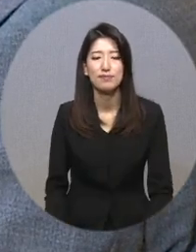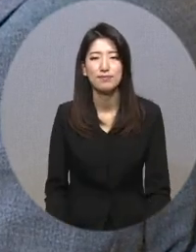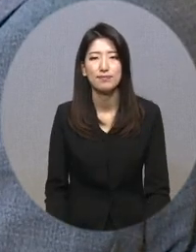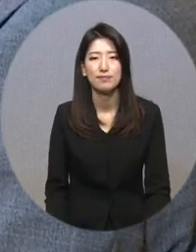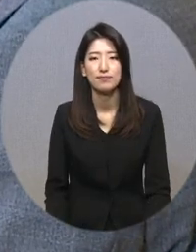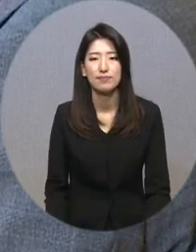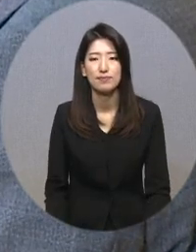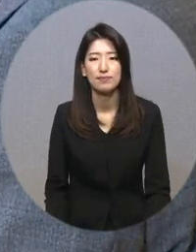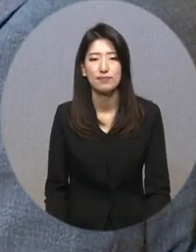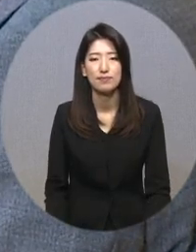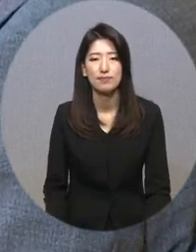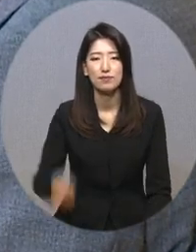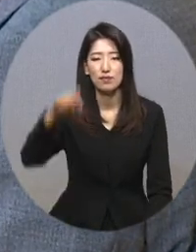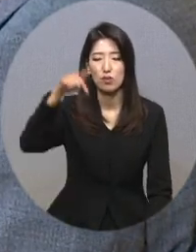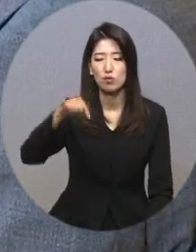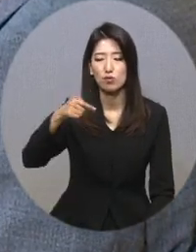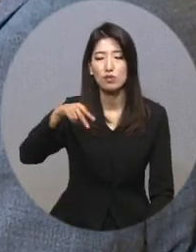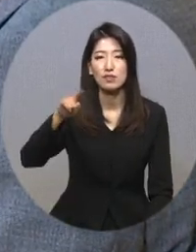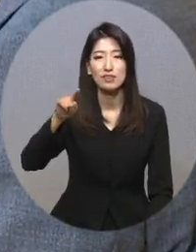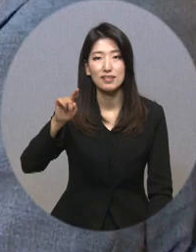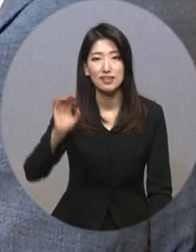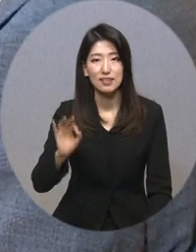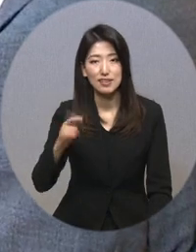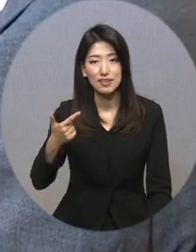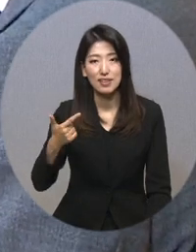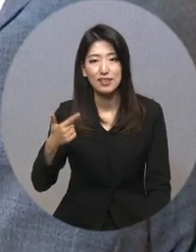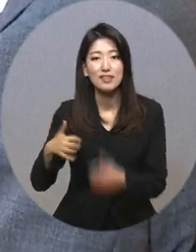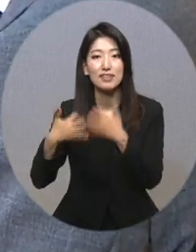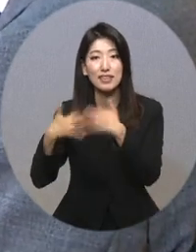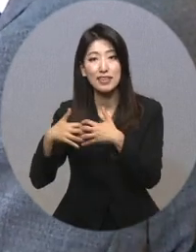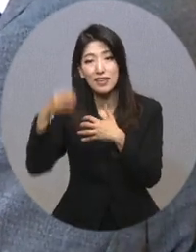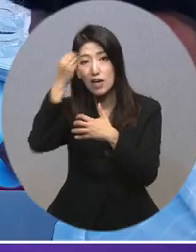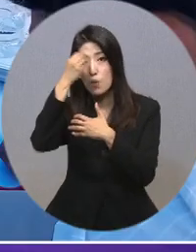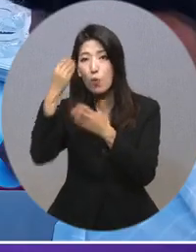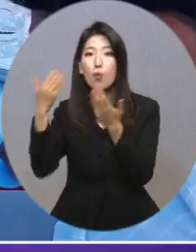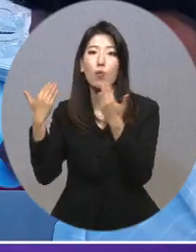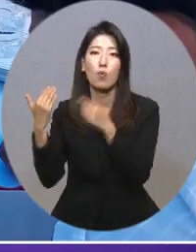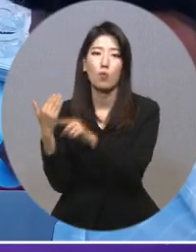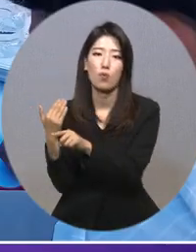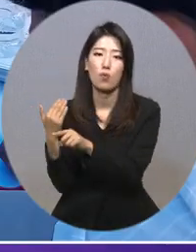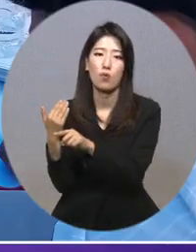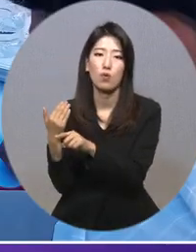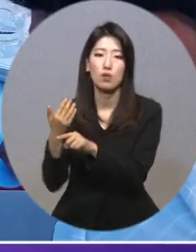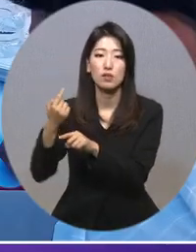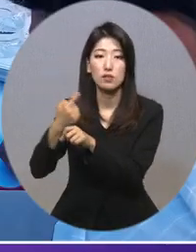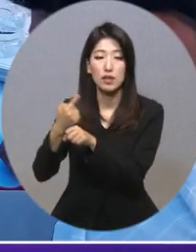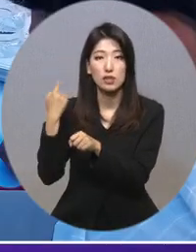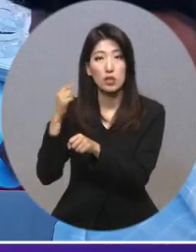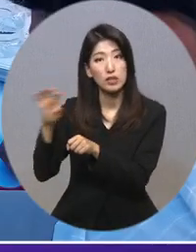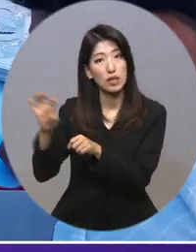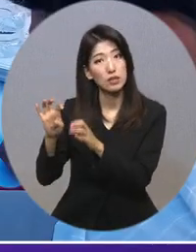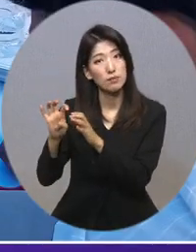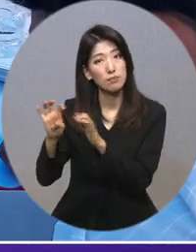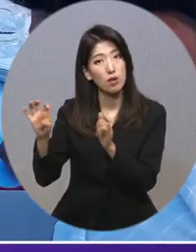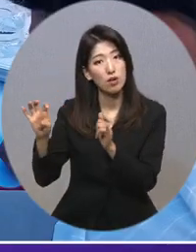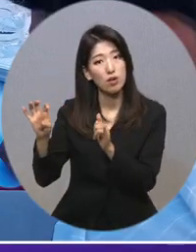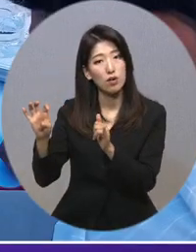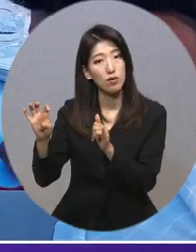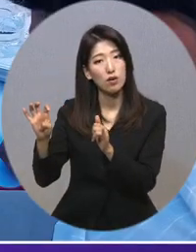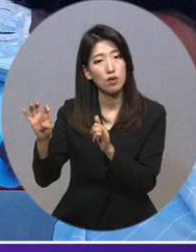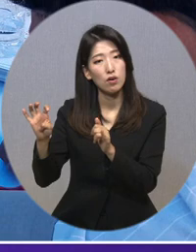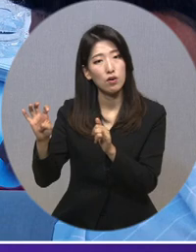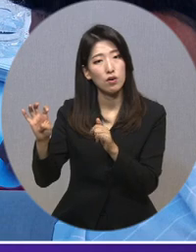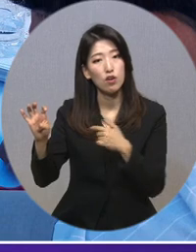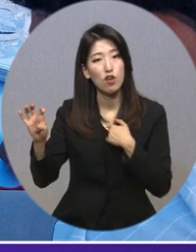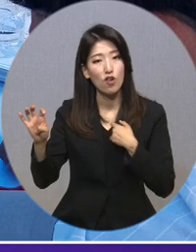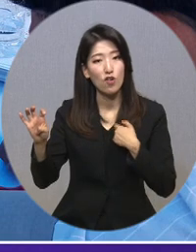군산 기계공고가 마스터 네네. 고등학교가 있지 않습니까? 네네. 작년에 40여 명, 올해는 또 모르겠습니다만은 작년에 40여